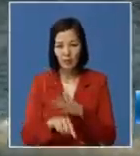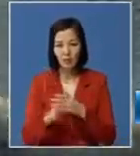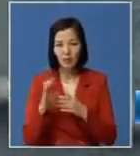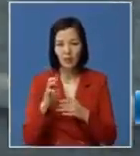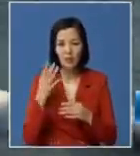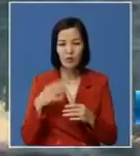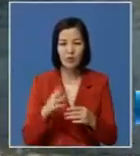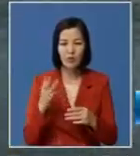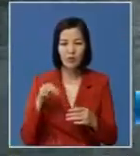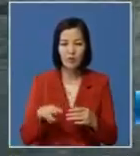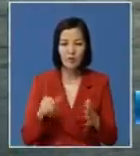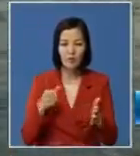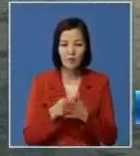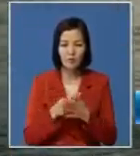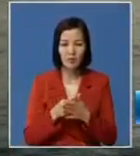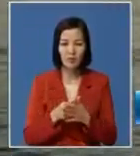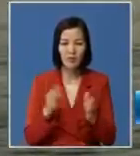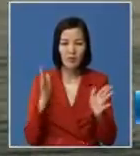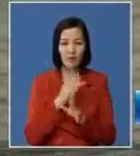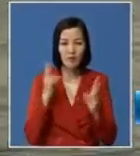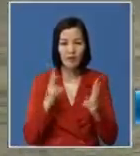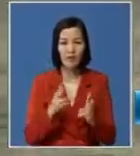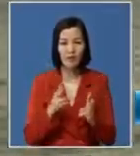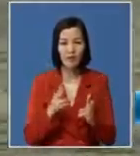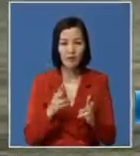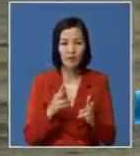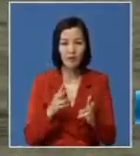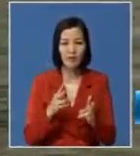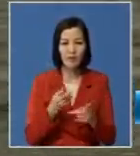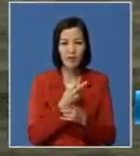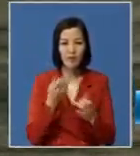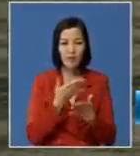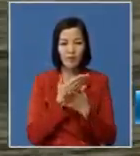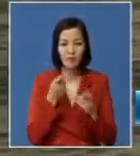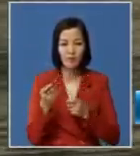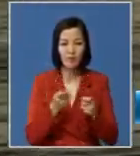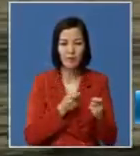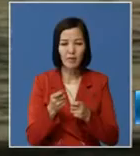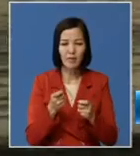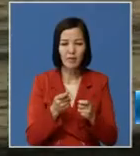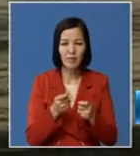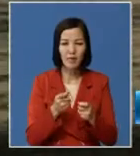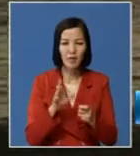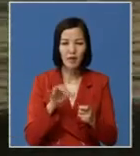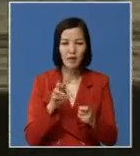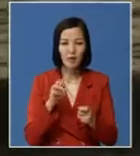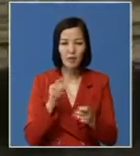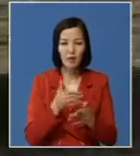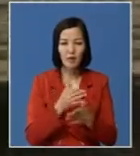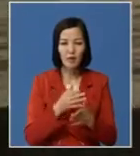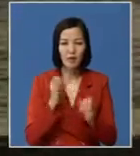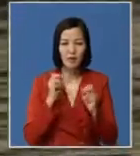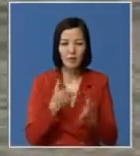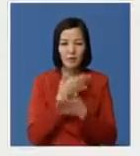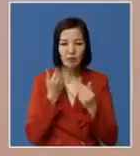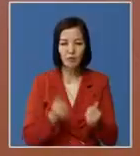440 шақырымға дейін жеткен. Табиғи апаттан зардап шеккендер туралы мәлімет жоқ. Жергілікті билік аймаққа цунами қаупі жоқ екенін айтып